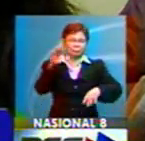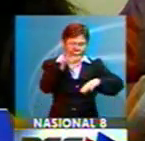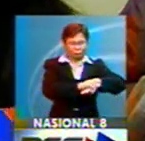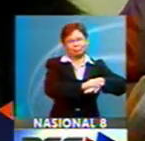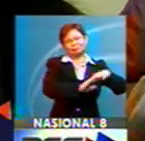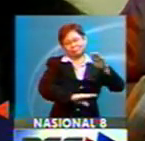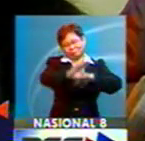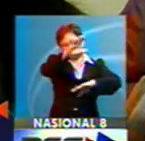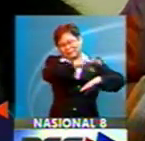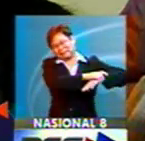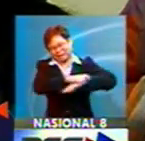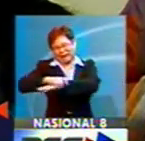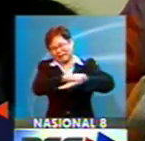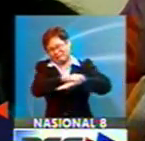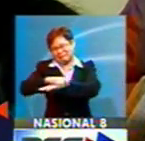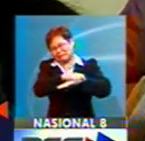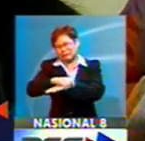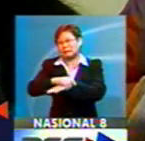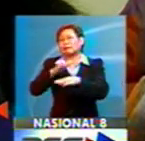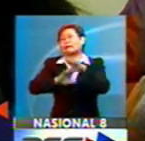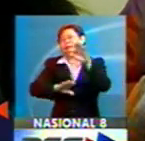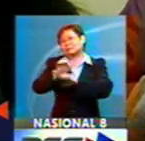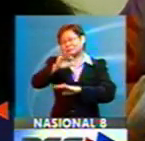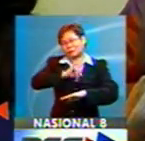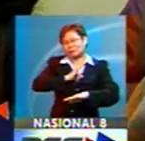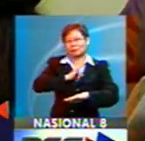lah, tarik. Lepas tu dia pun